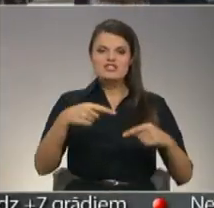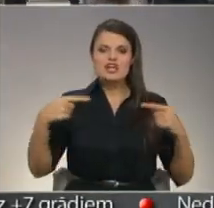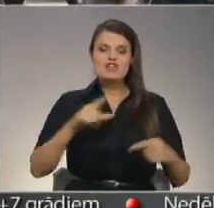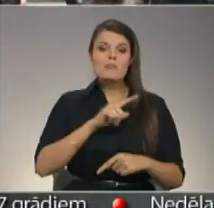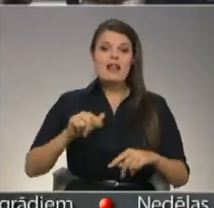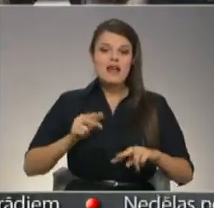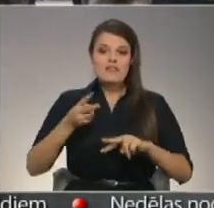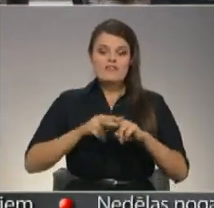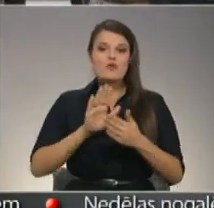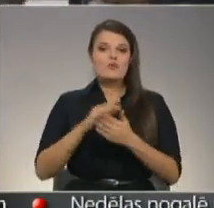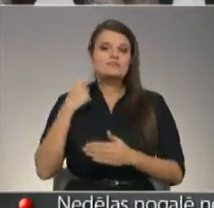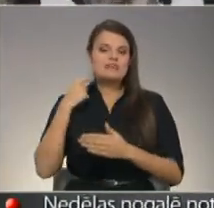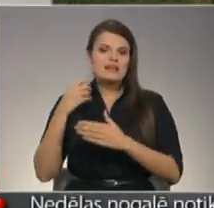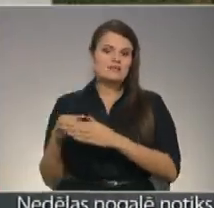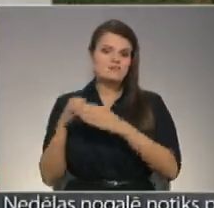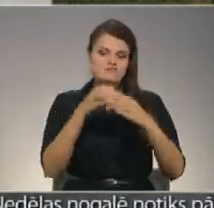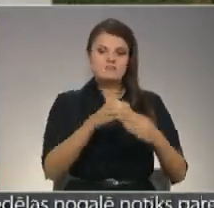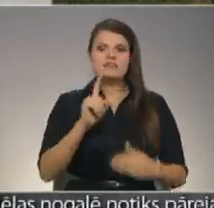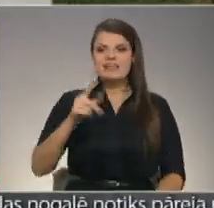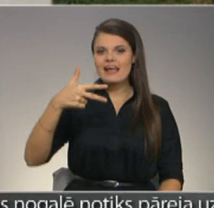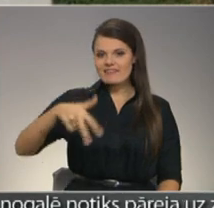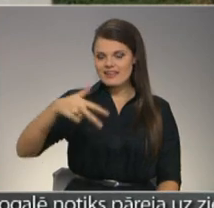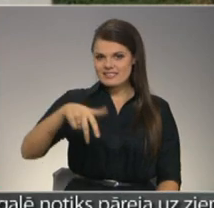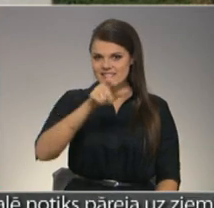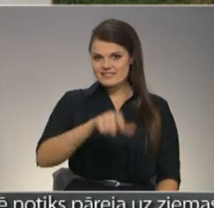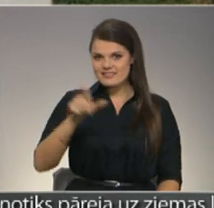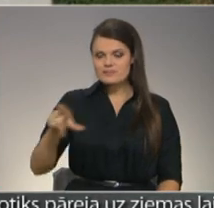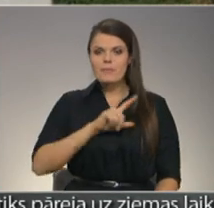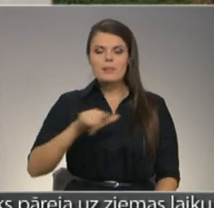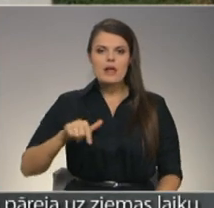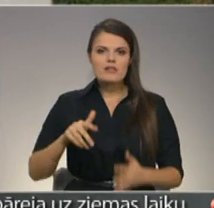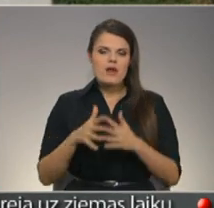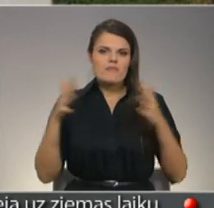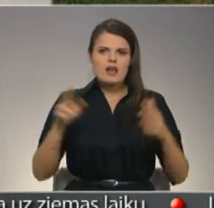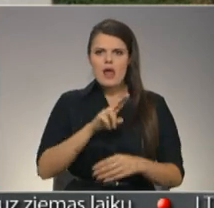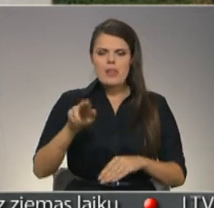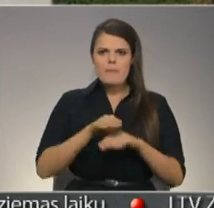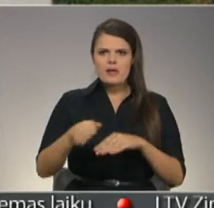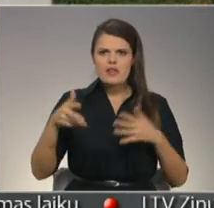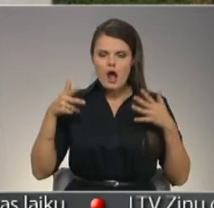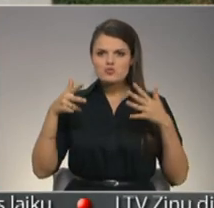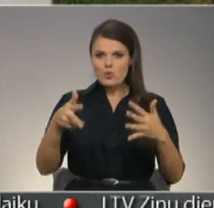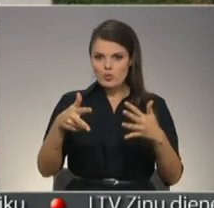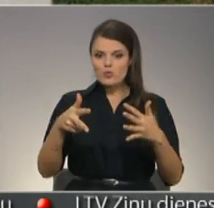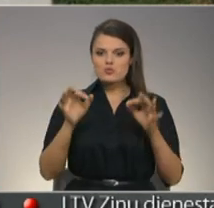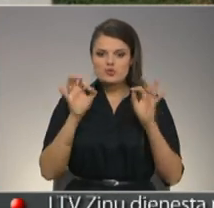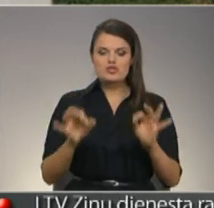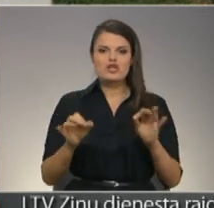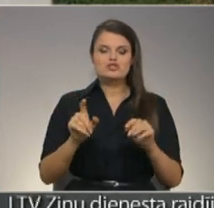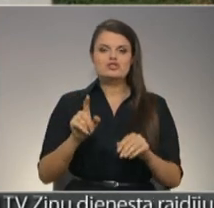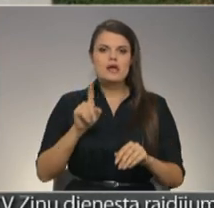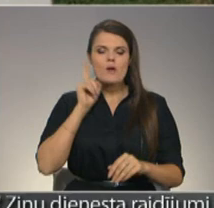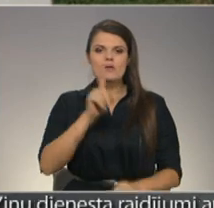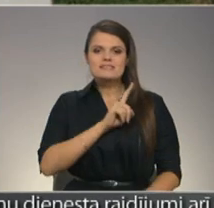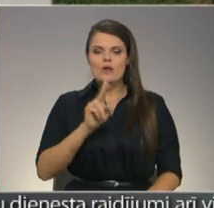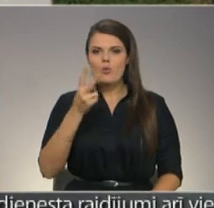no kuriem uz Rīgu dosies 1.30. Latvijā ir vairāk jau gandrīz nepilni 8 tūkstoši, tieši jaunsardzes